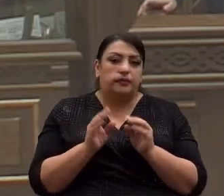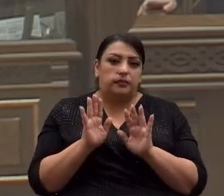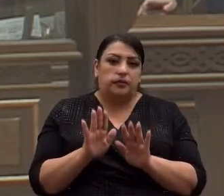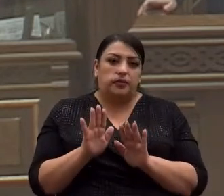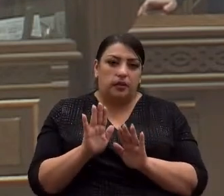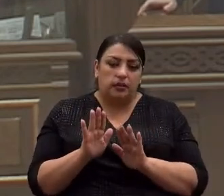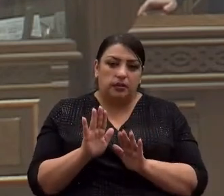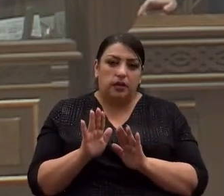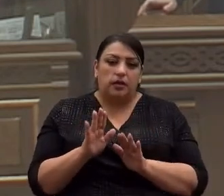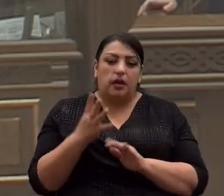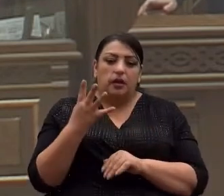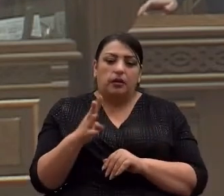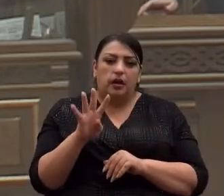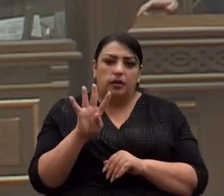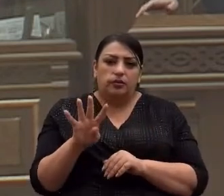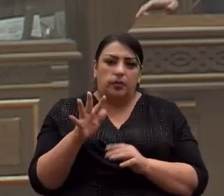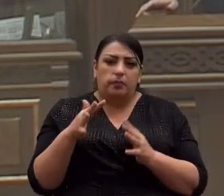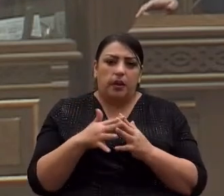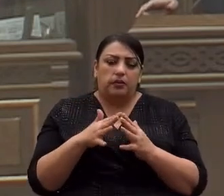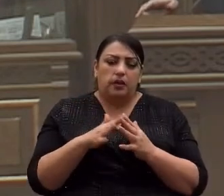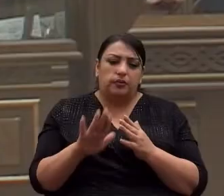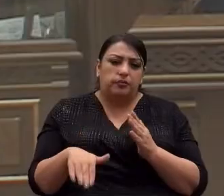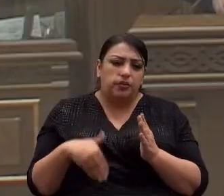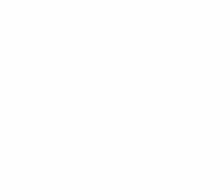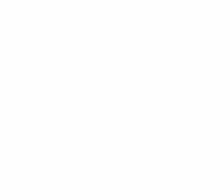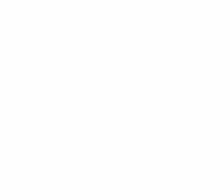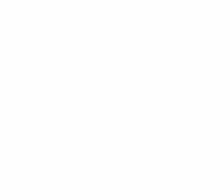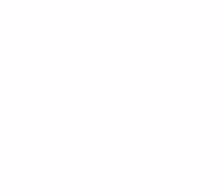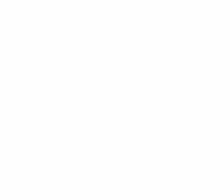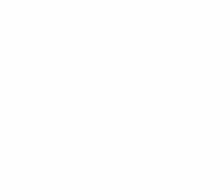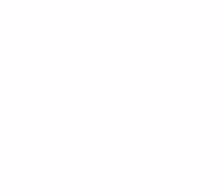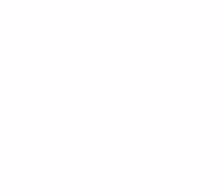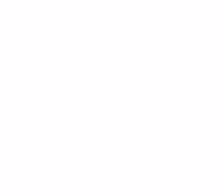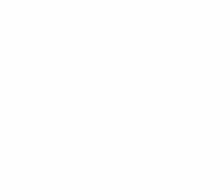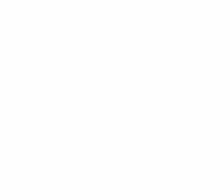կողքը, 44-օրյա պատերազմից սկսած, շնորհակալություն։